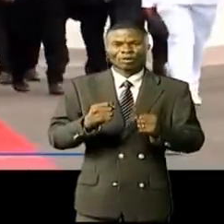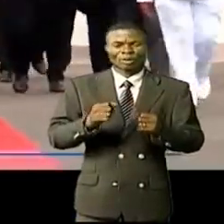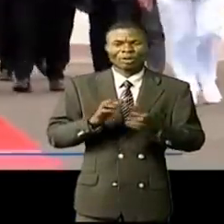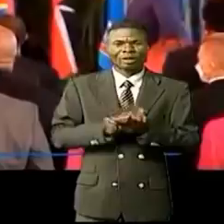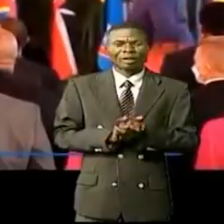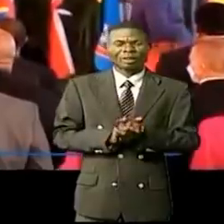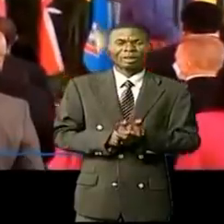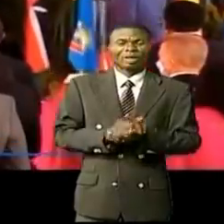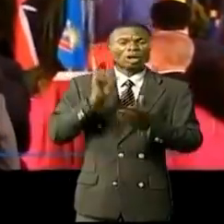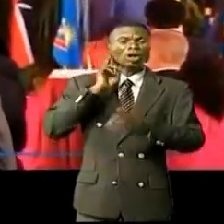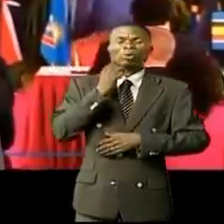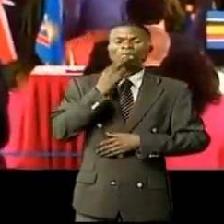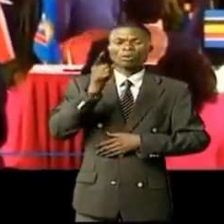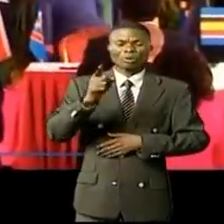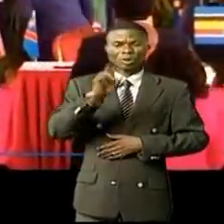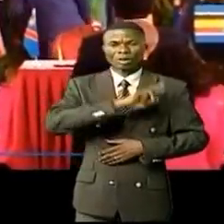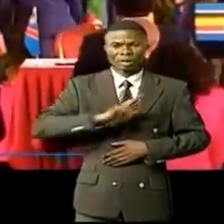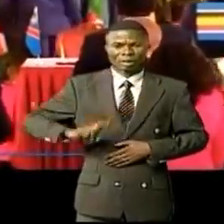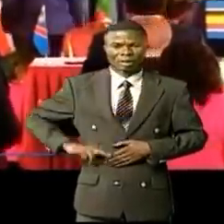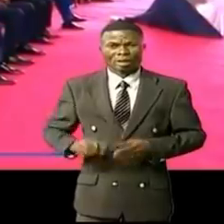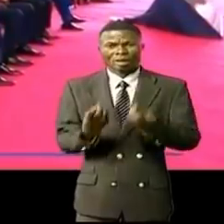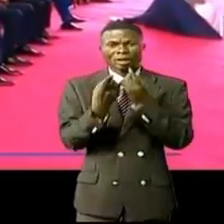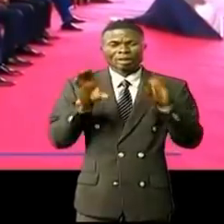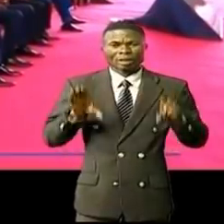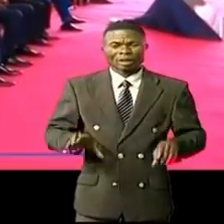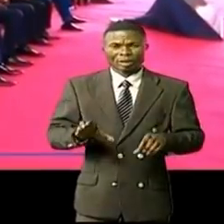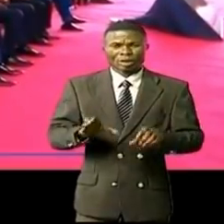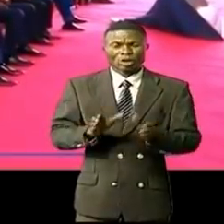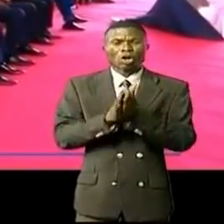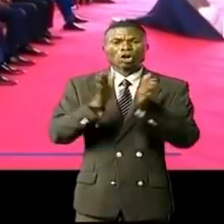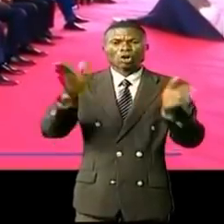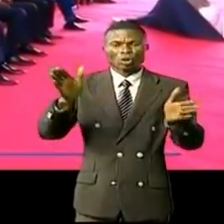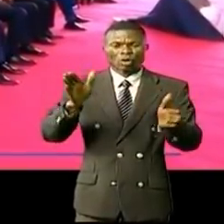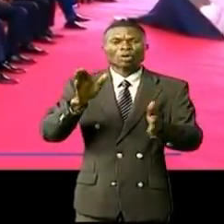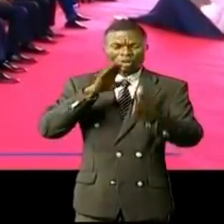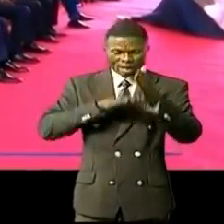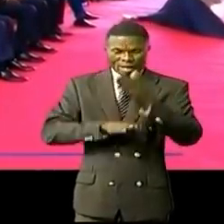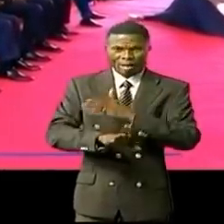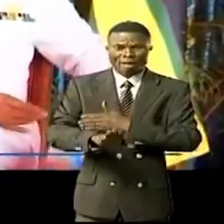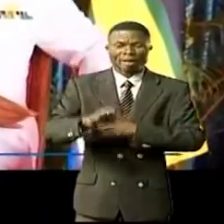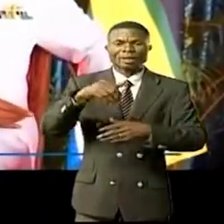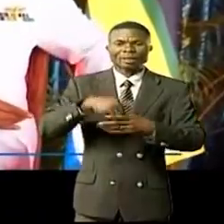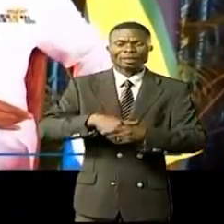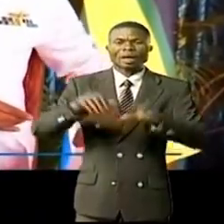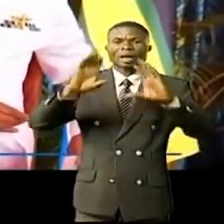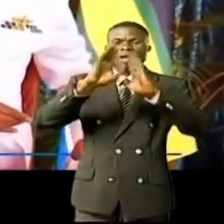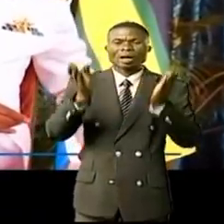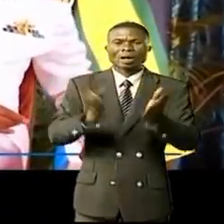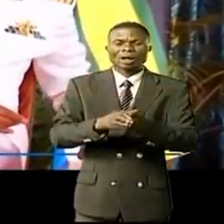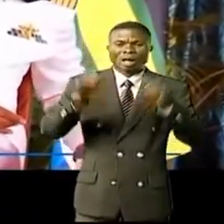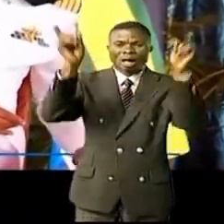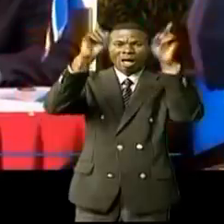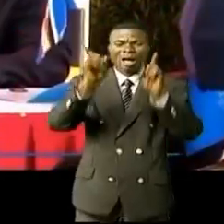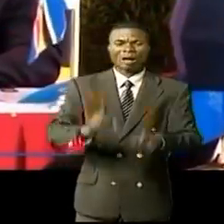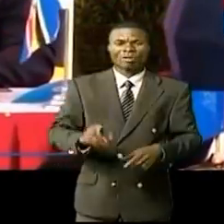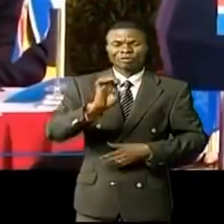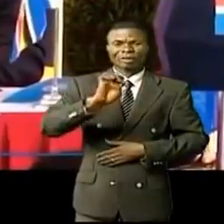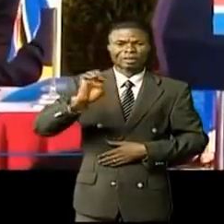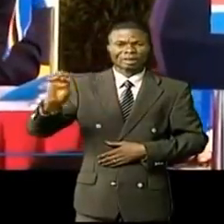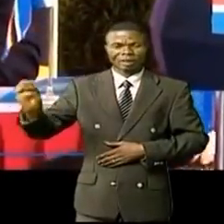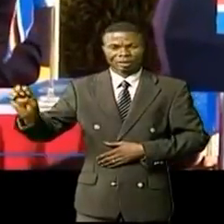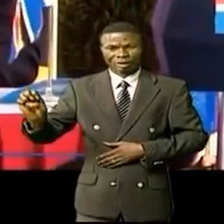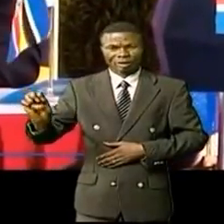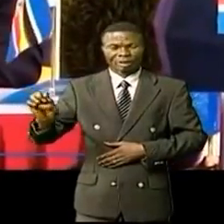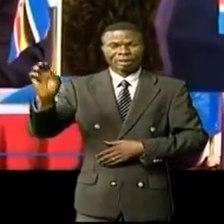du Kenya que la République démocratique du Congo a officiellement scellé son adhésion à la communauté d'Afrique de l'Est. En apposant